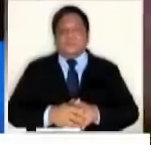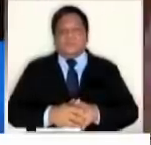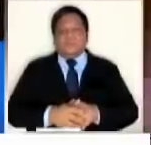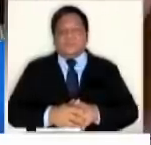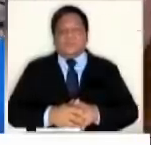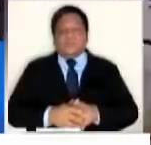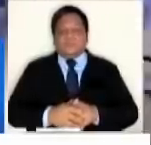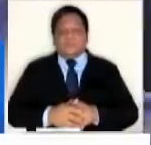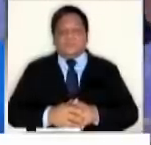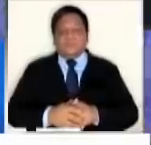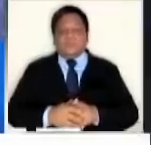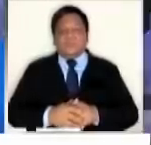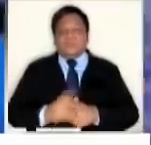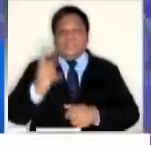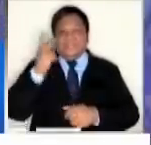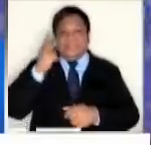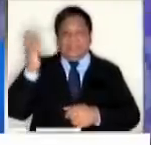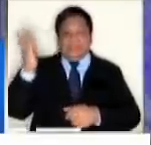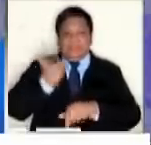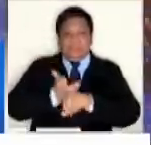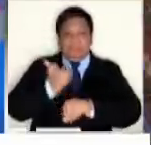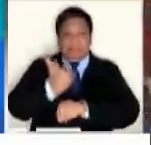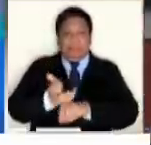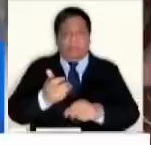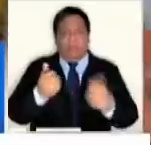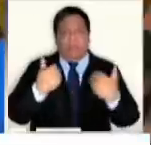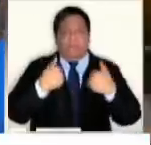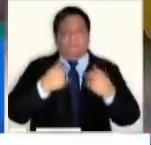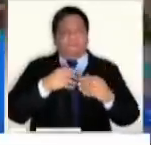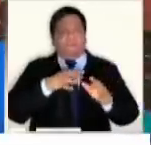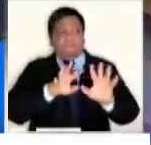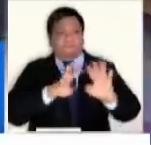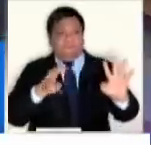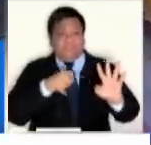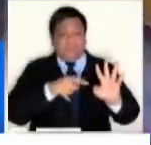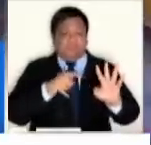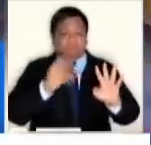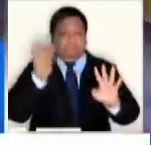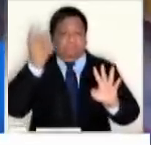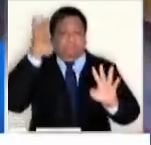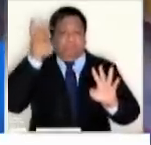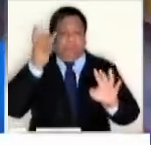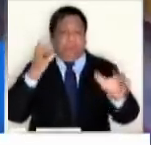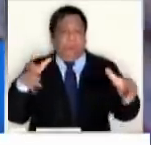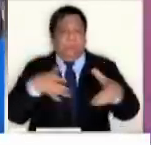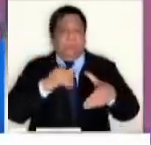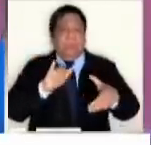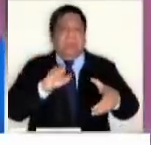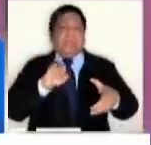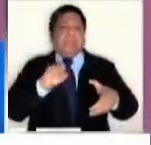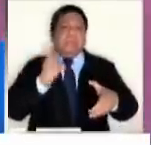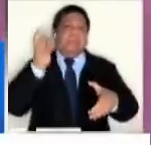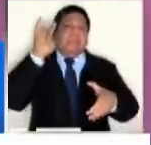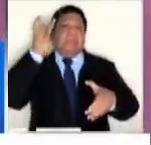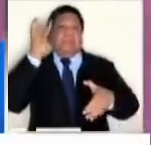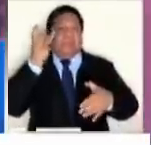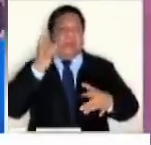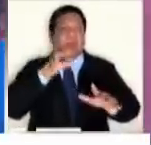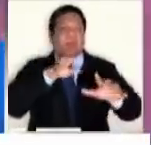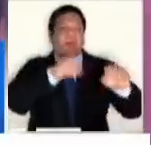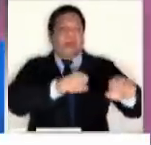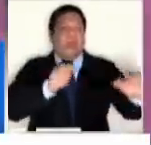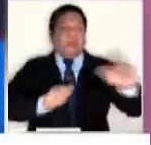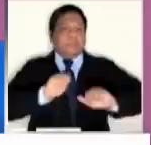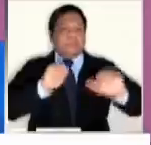Sa naturang prank, may mga nagpanggap na miyembro ng teroristang grupong ISIS at kunwaring binihag ang aktres na si